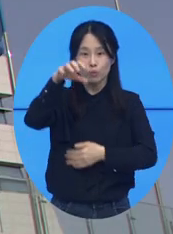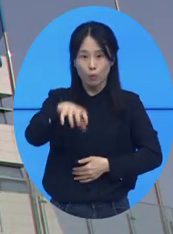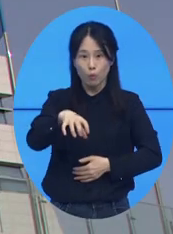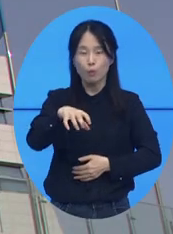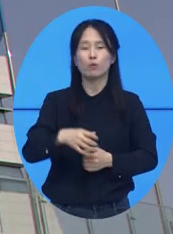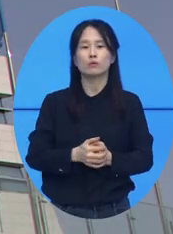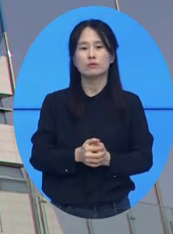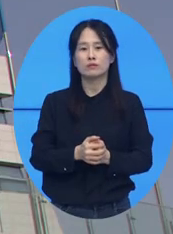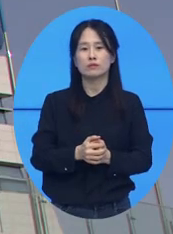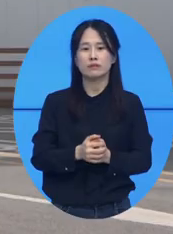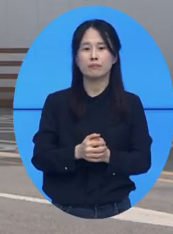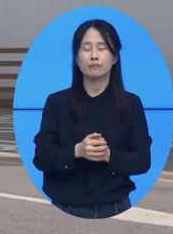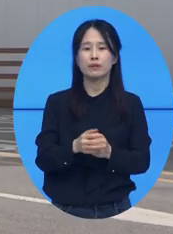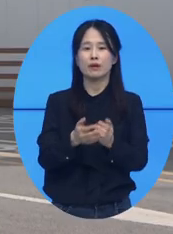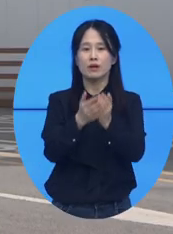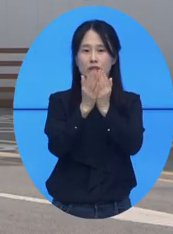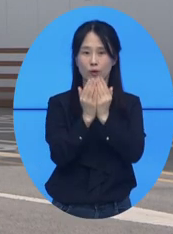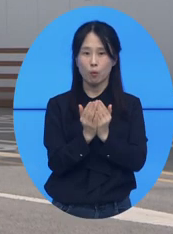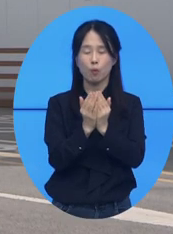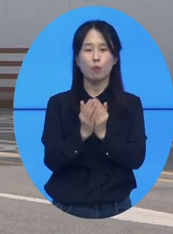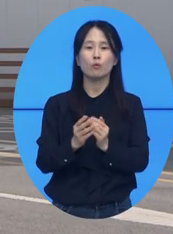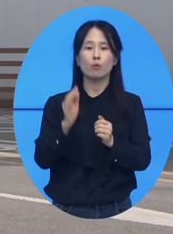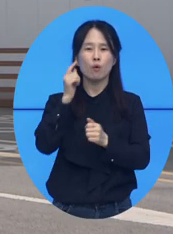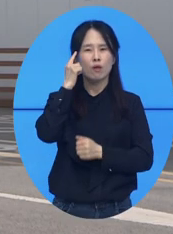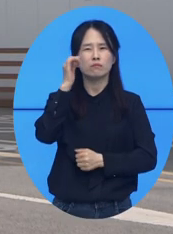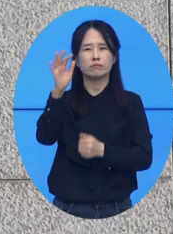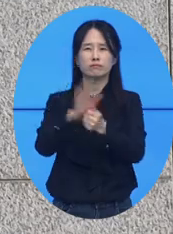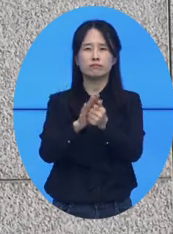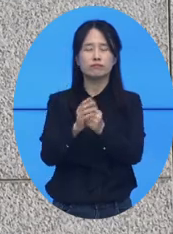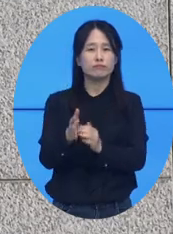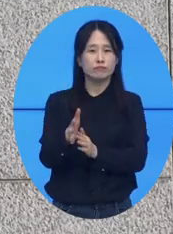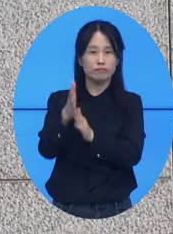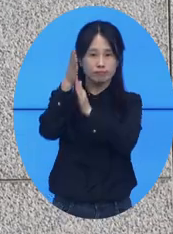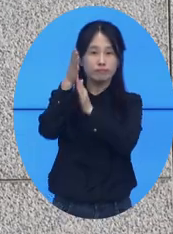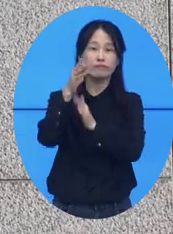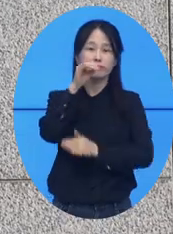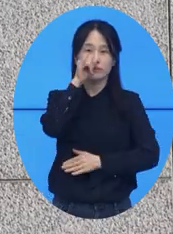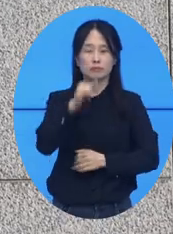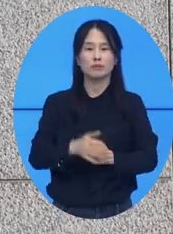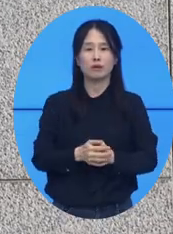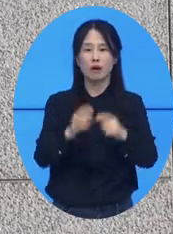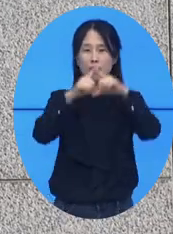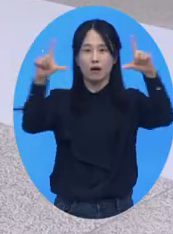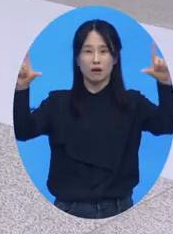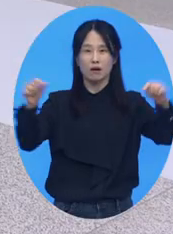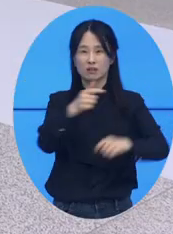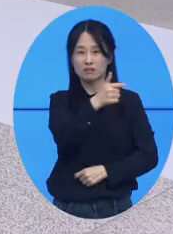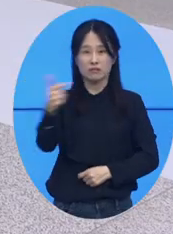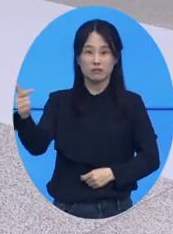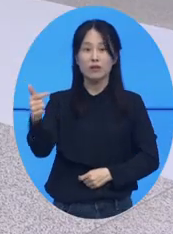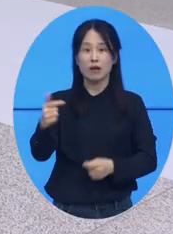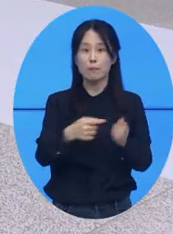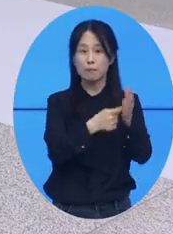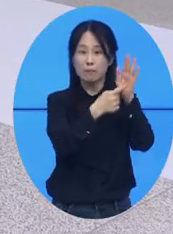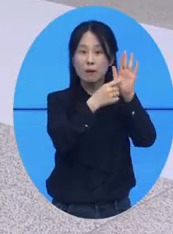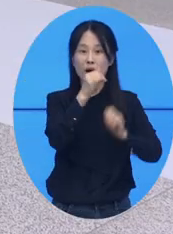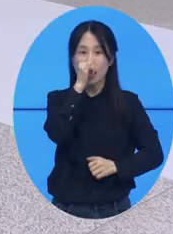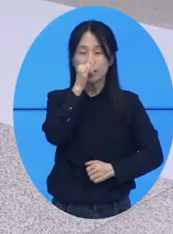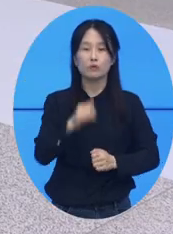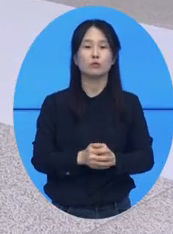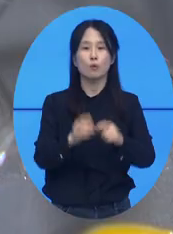추모기가 개양됐습니다. 광교청사 입구에는 대형 플래카드가 걸리고 출입구와 로비에는 스탠드형 배너가